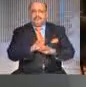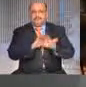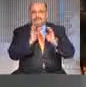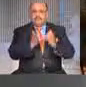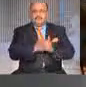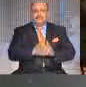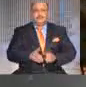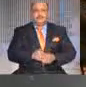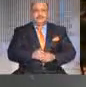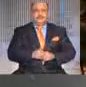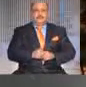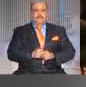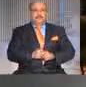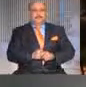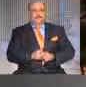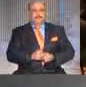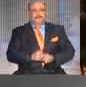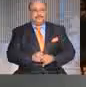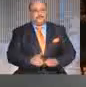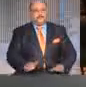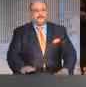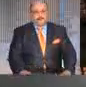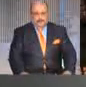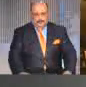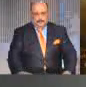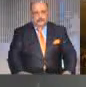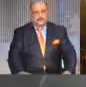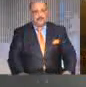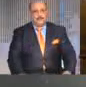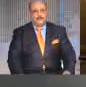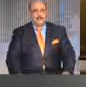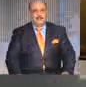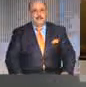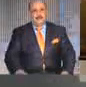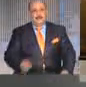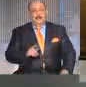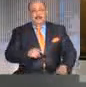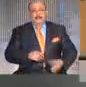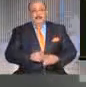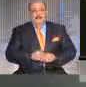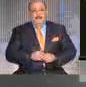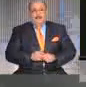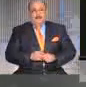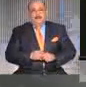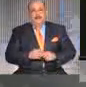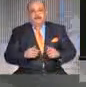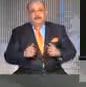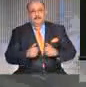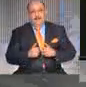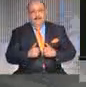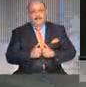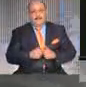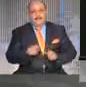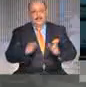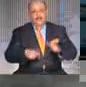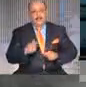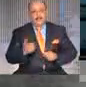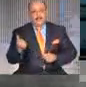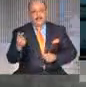هذه أولى الفقرات لتظاهرة فنون تنير الثورة، فقرات ترسم الحب والتفاؤل لتونس